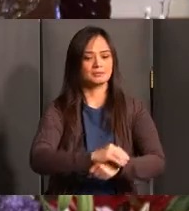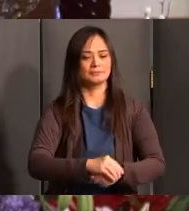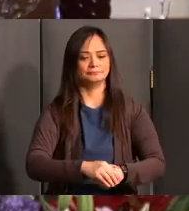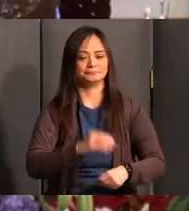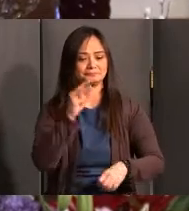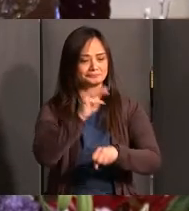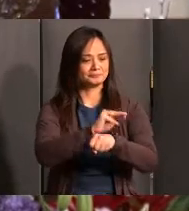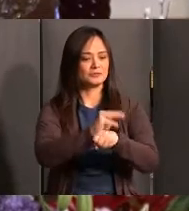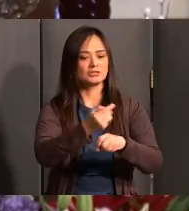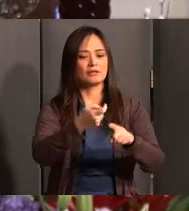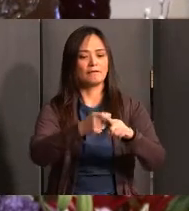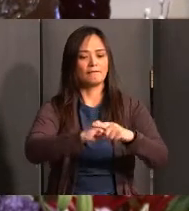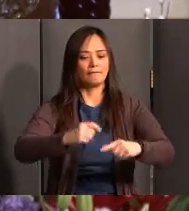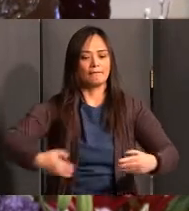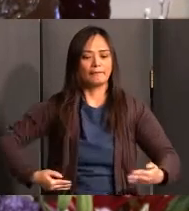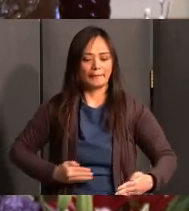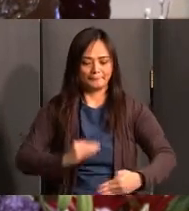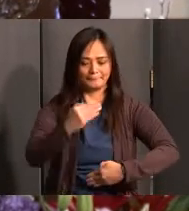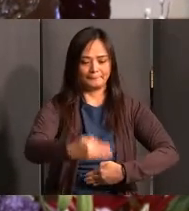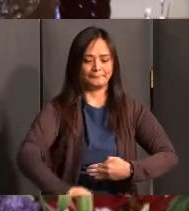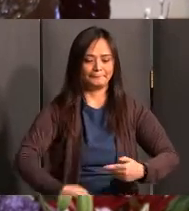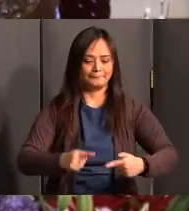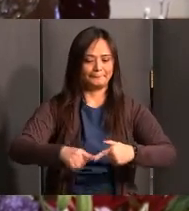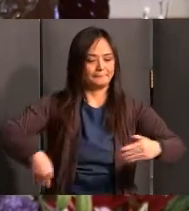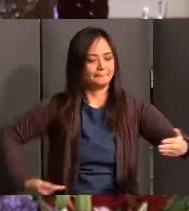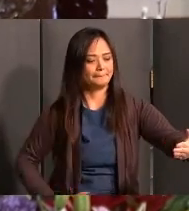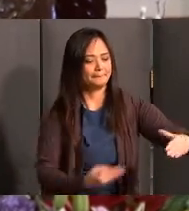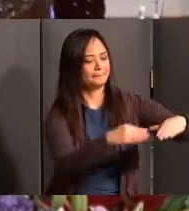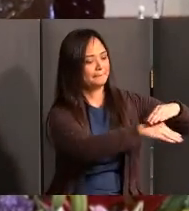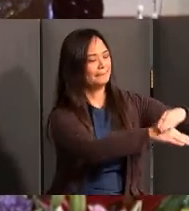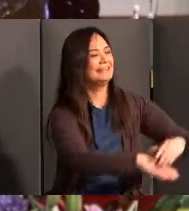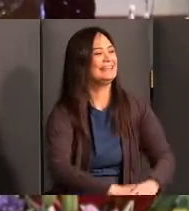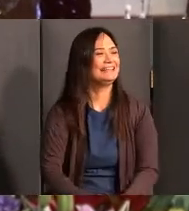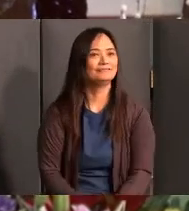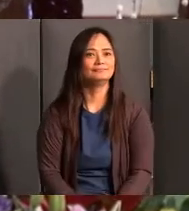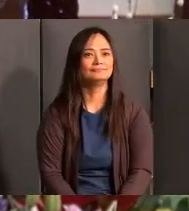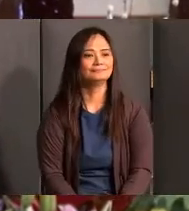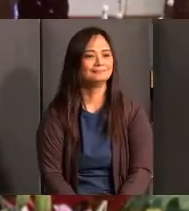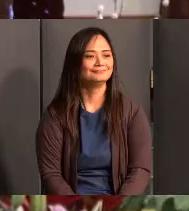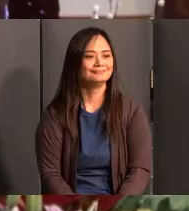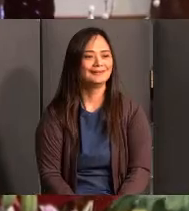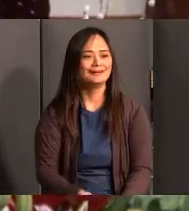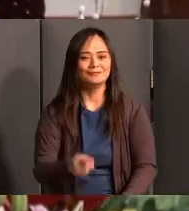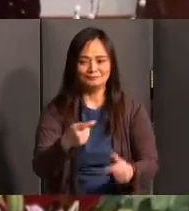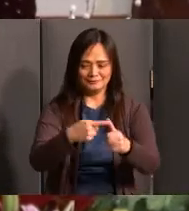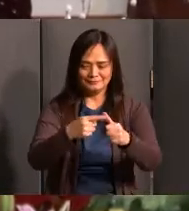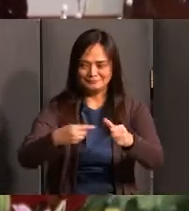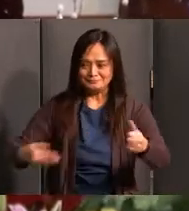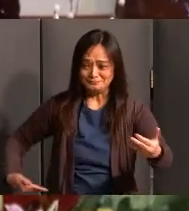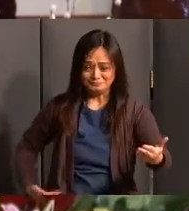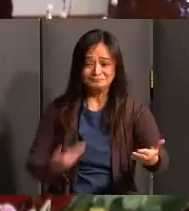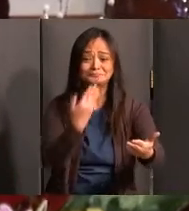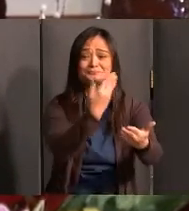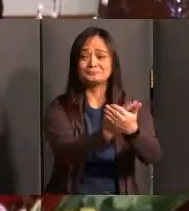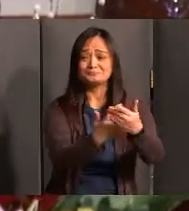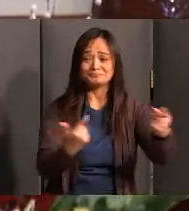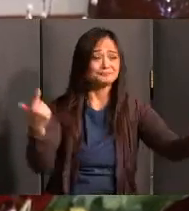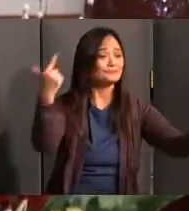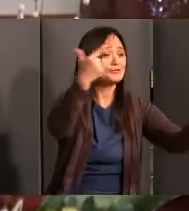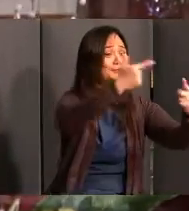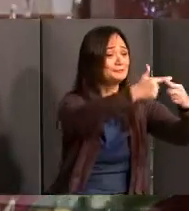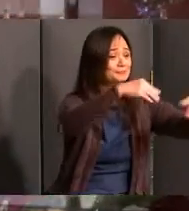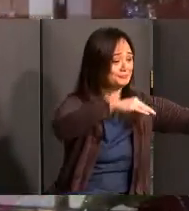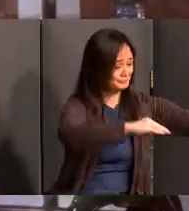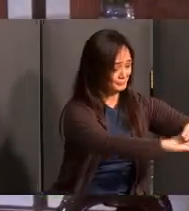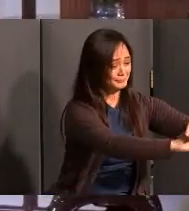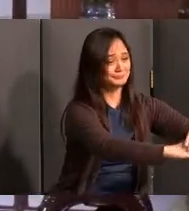tomb. Lahat saklaw. Tama po ba? Eh minsan, nina-extend ko yung sarili ko sa